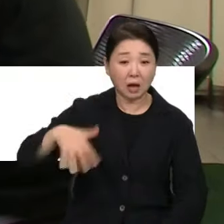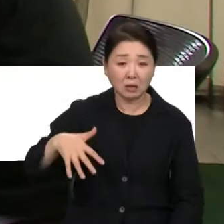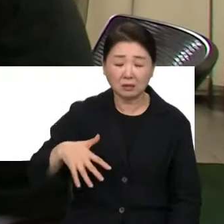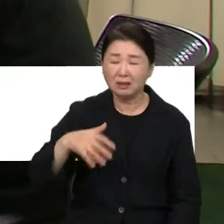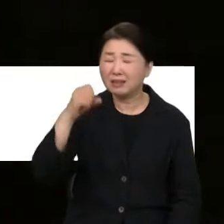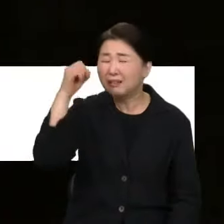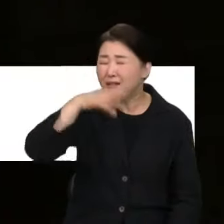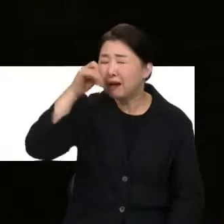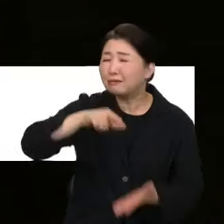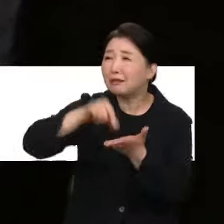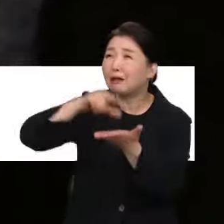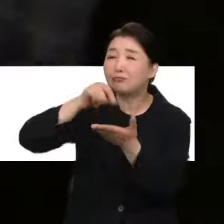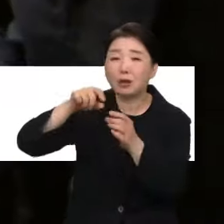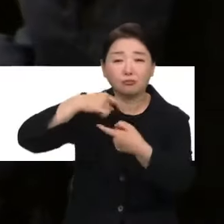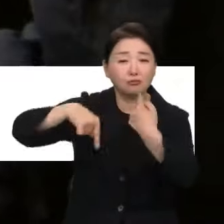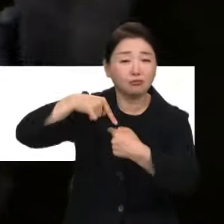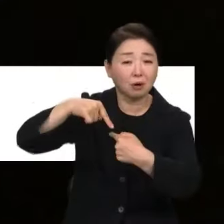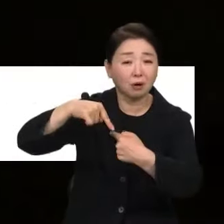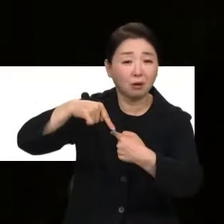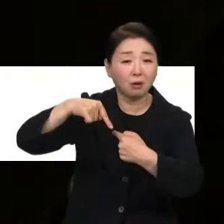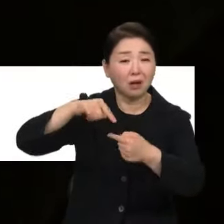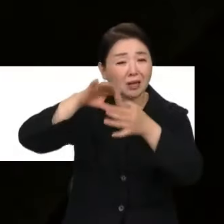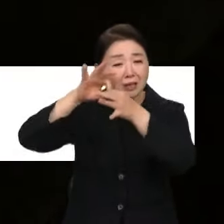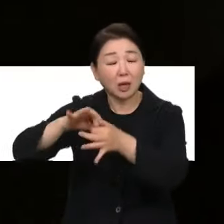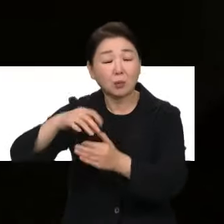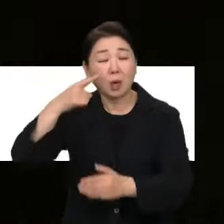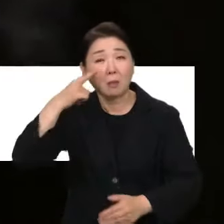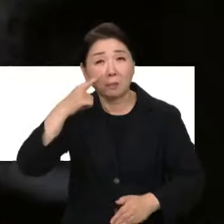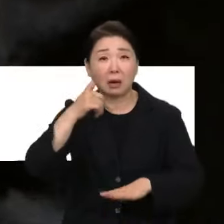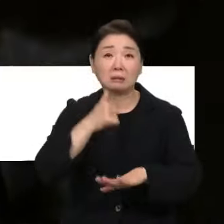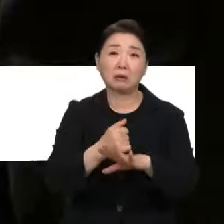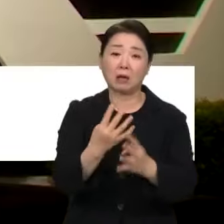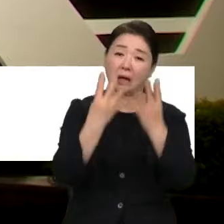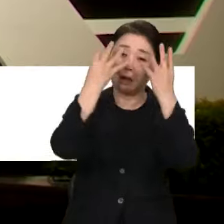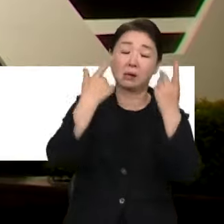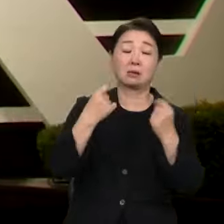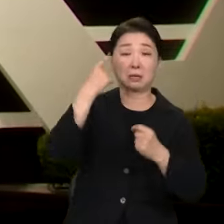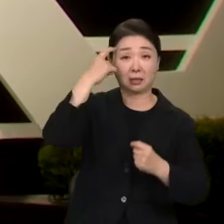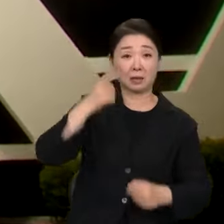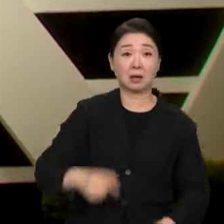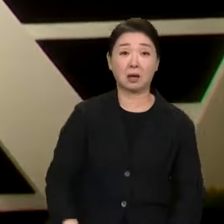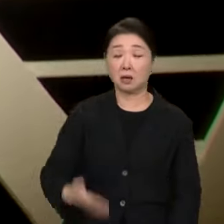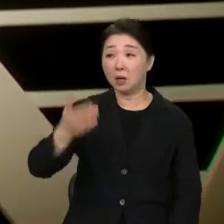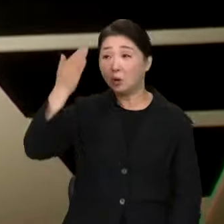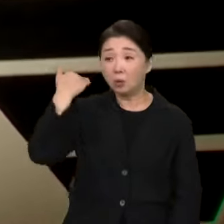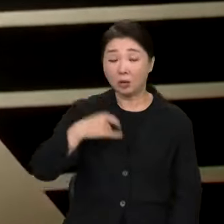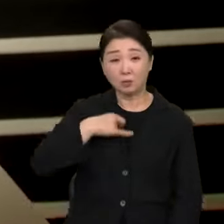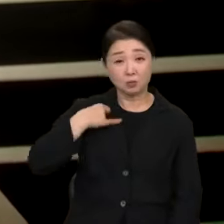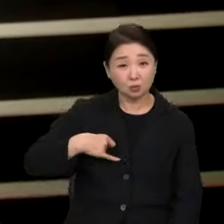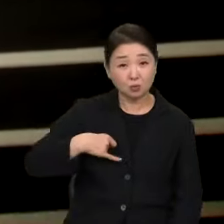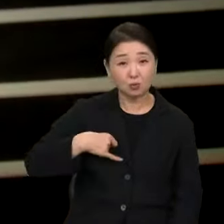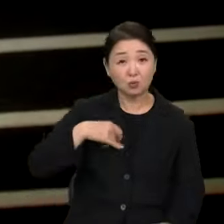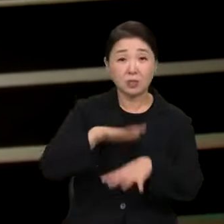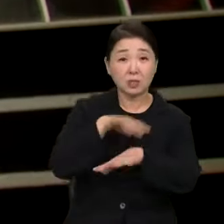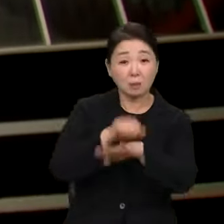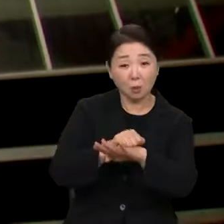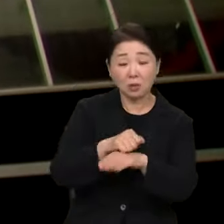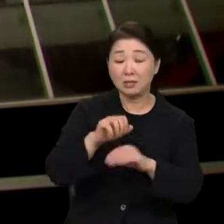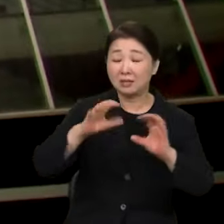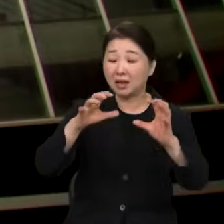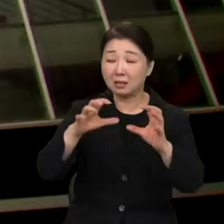돌아가는 건데 이거 계속하다가는 이제 언젠가는 이제 최고랑 상했구나. 과거에도 중국, 싱가포르 등 여러 국가에서